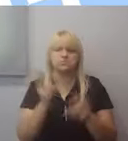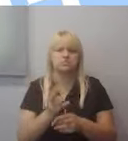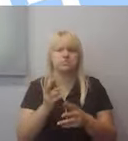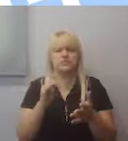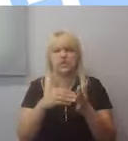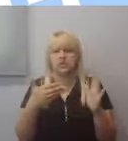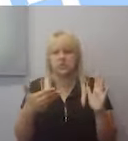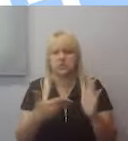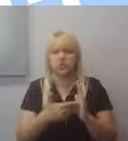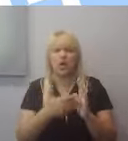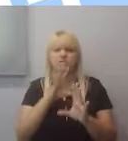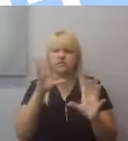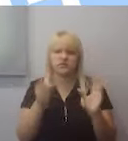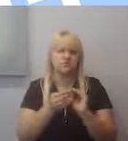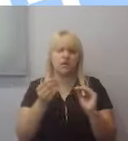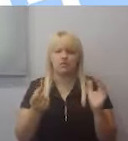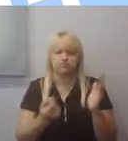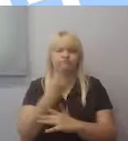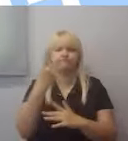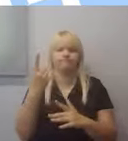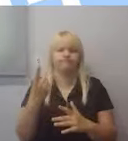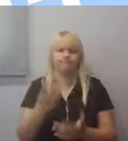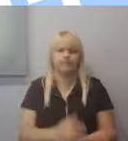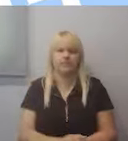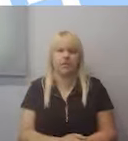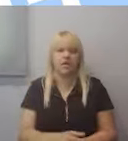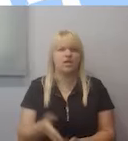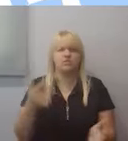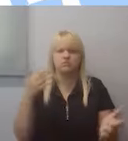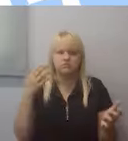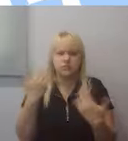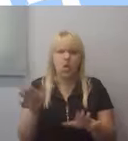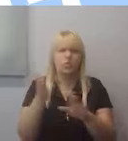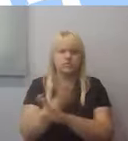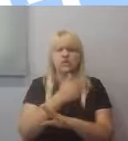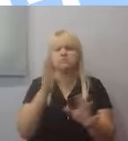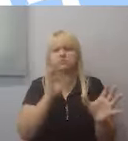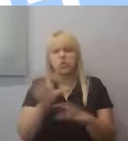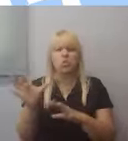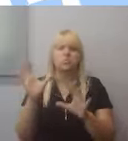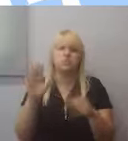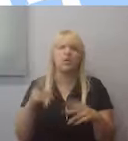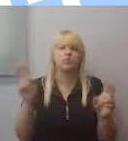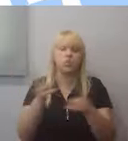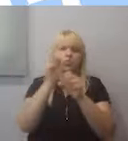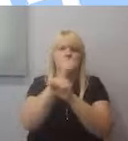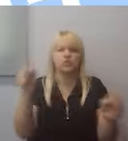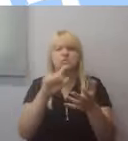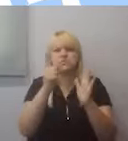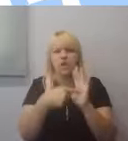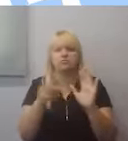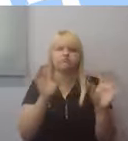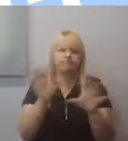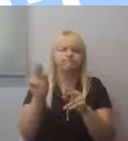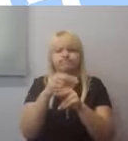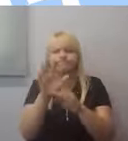vispār iestāšanos kā tādu ja savlaicīgi parūpēties ug par ugunsdrošības jautājumiem par darba drošības